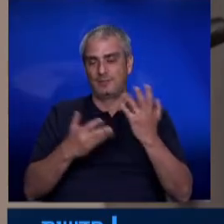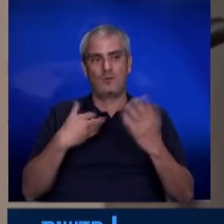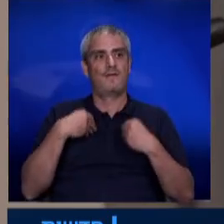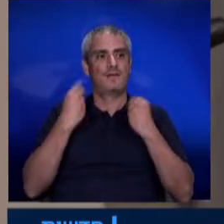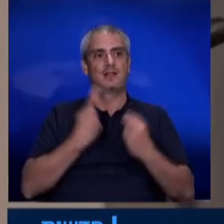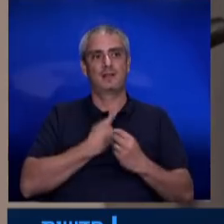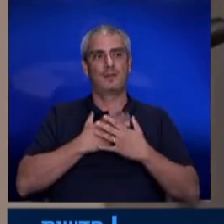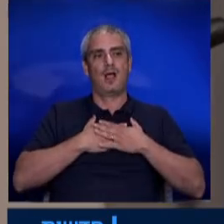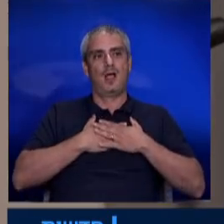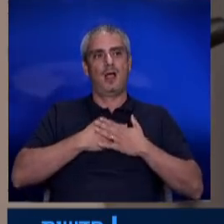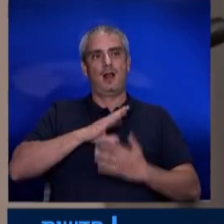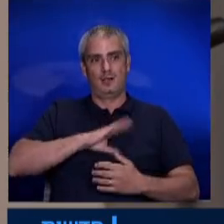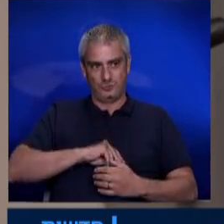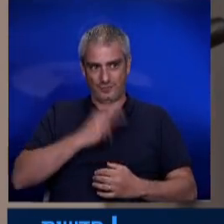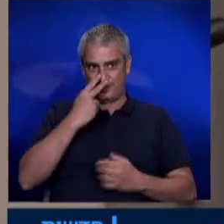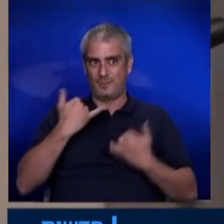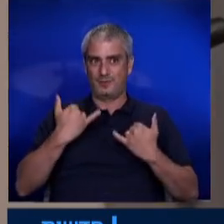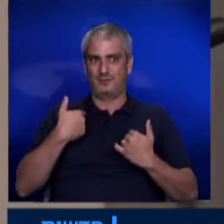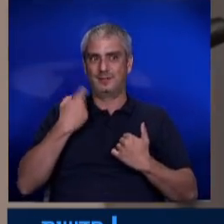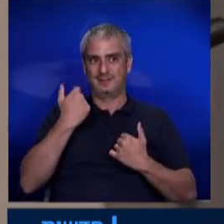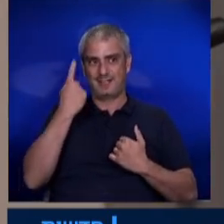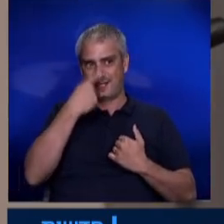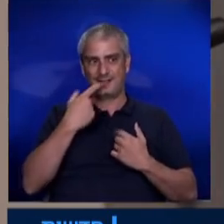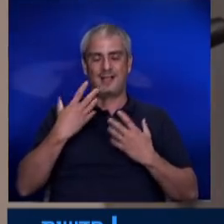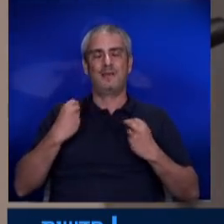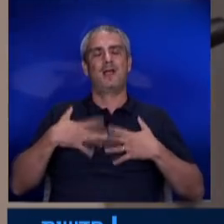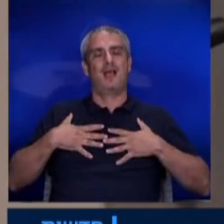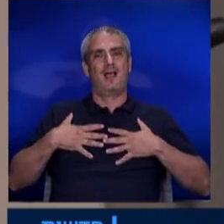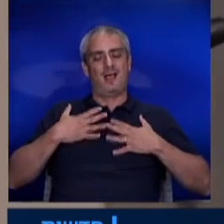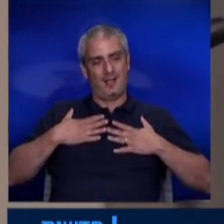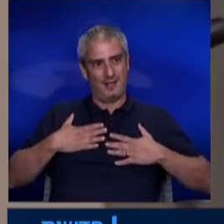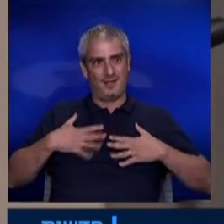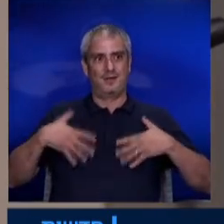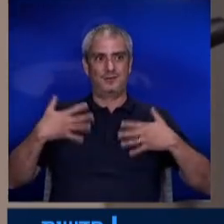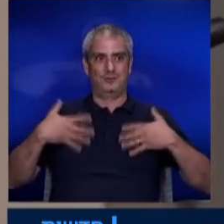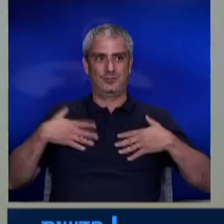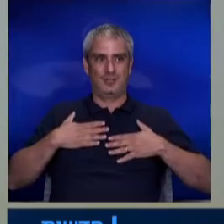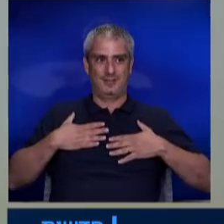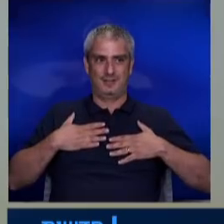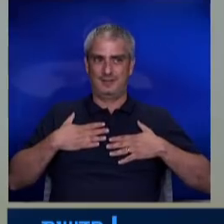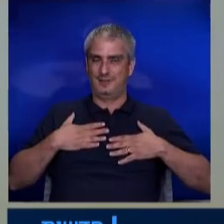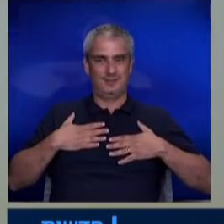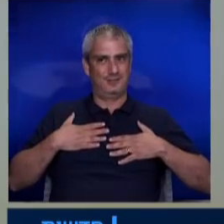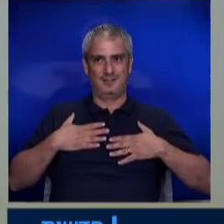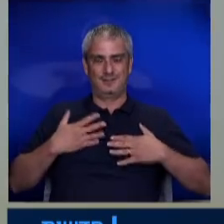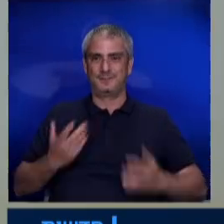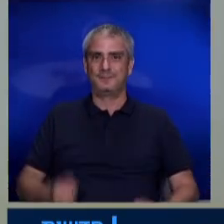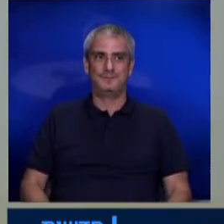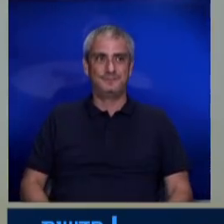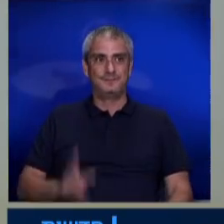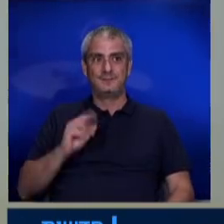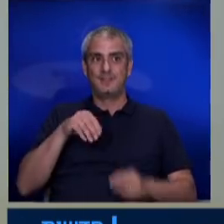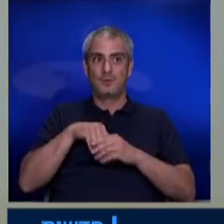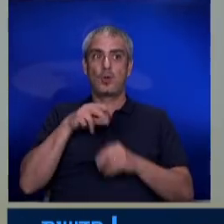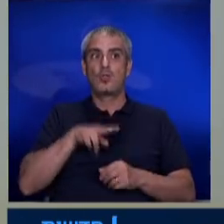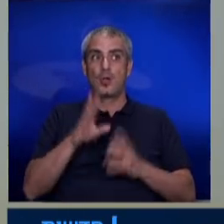אתם רואים אותי כרגע קצת אולי באמת מרוקן, אבל מבפנים אני מלא באושר. גם בקרב תאומים מחוברים,